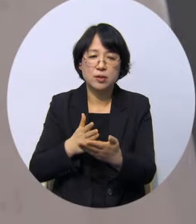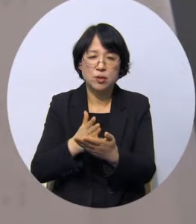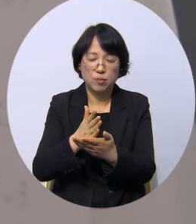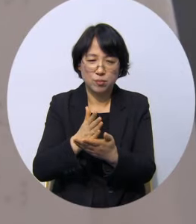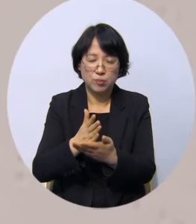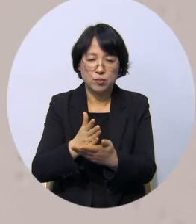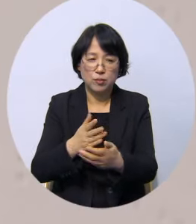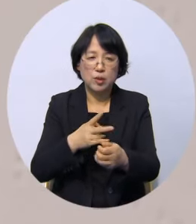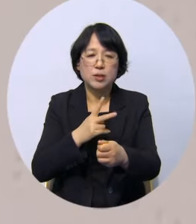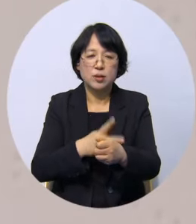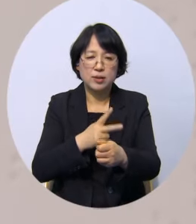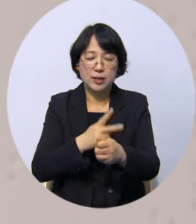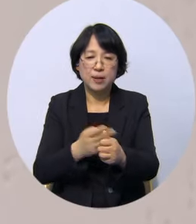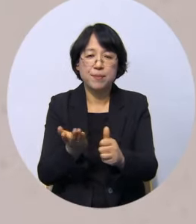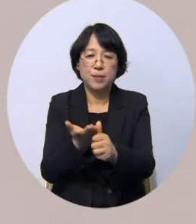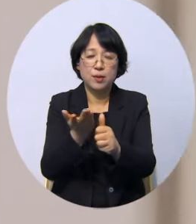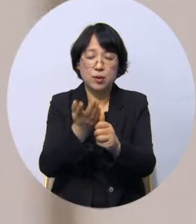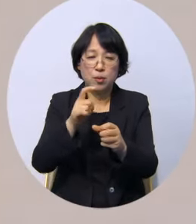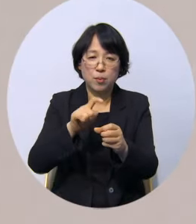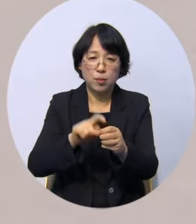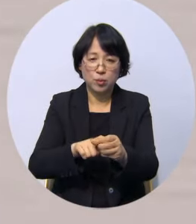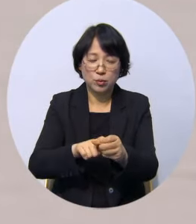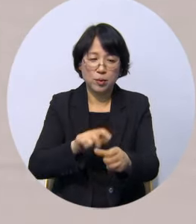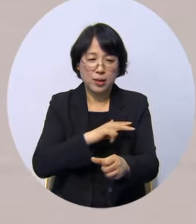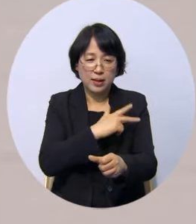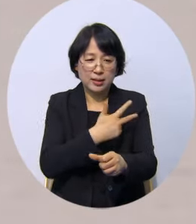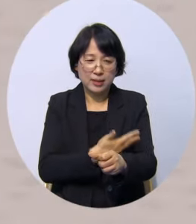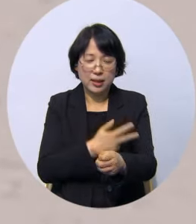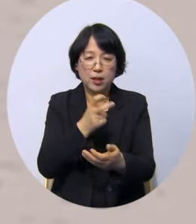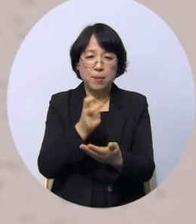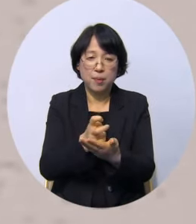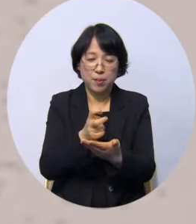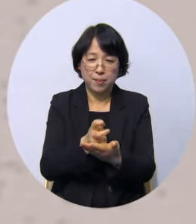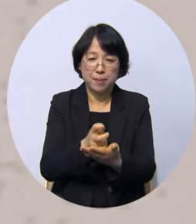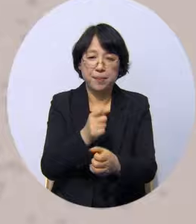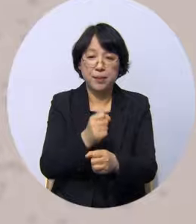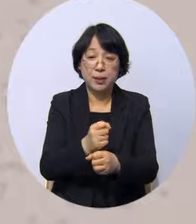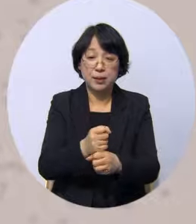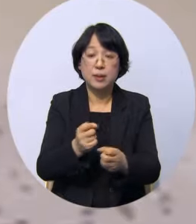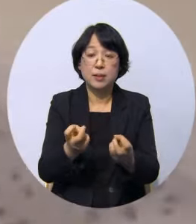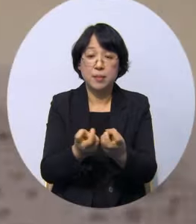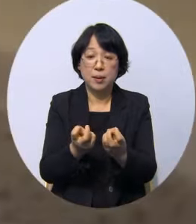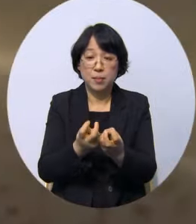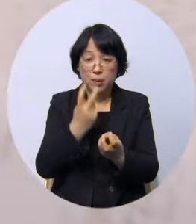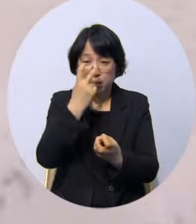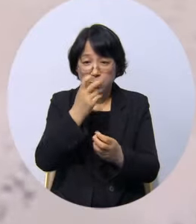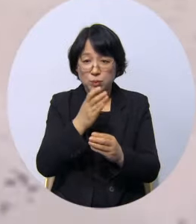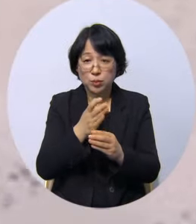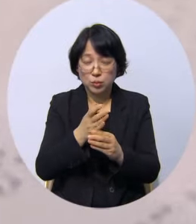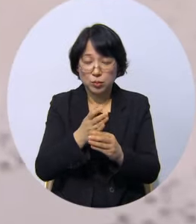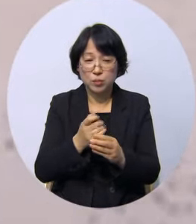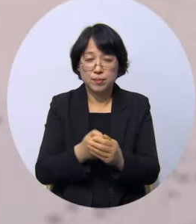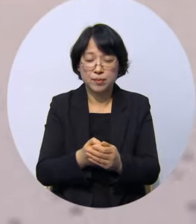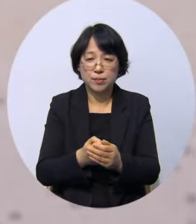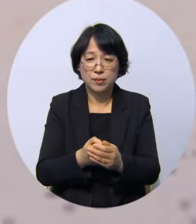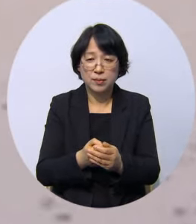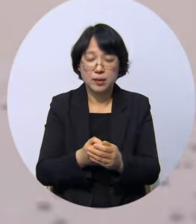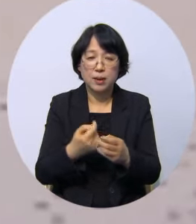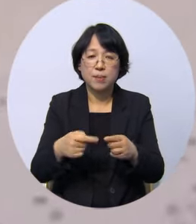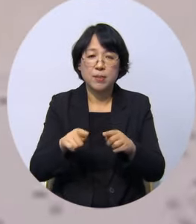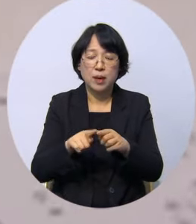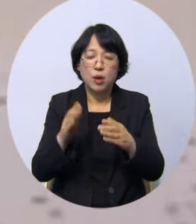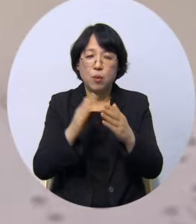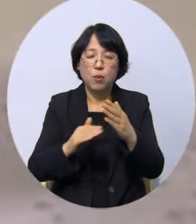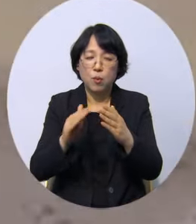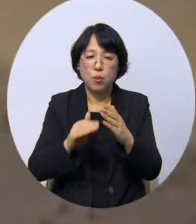교원을 양성하기 위해 점자 교원 자격 제도를 도입하는 방안도 검토합니다 이와 함께 공공기관의 점자